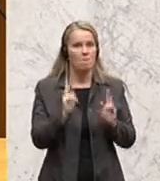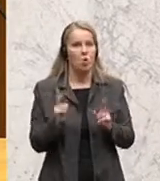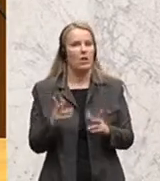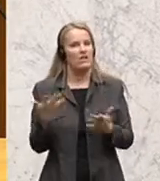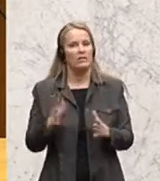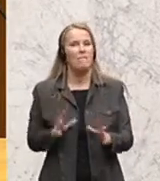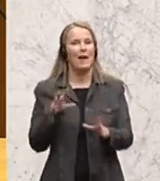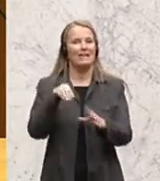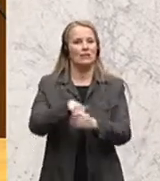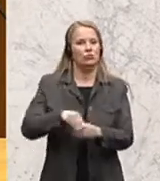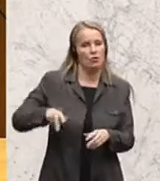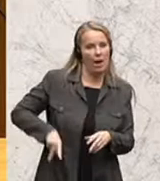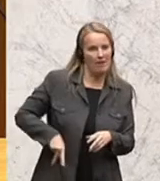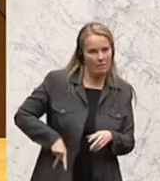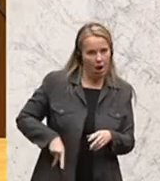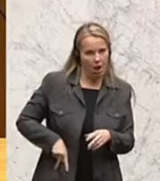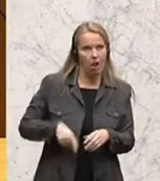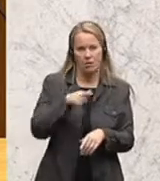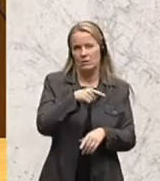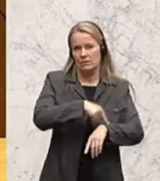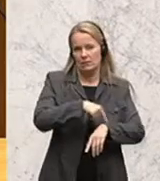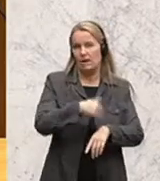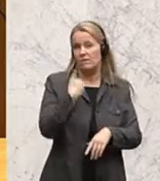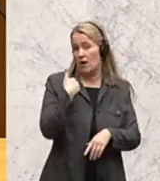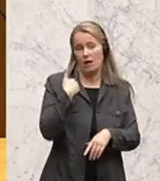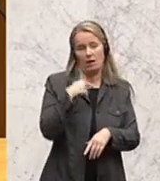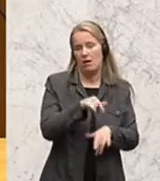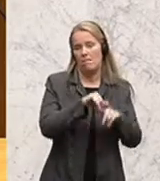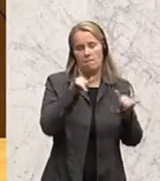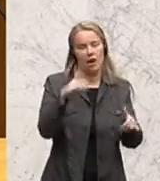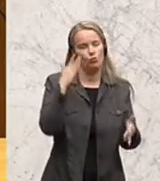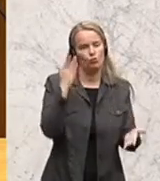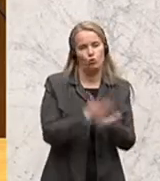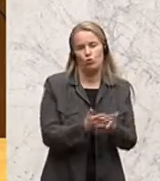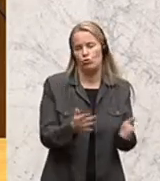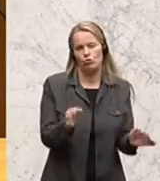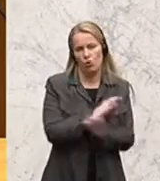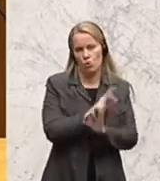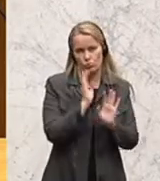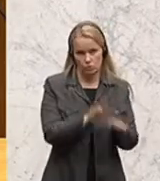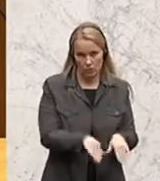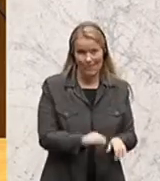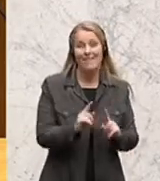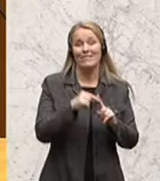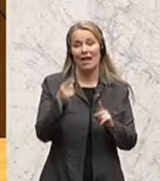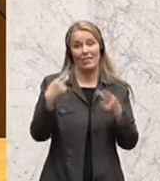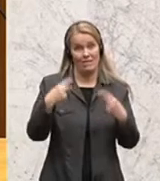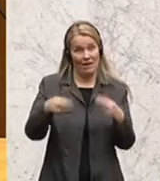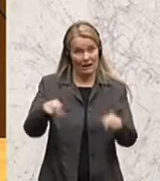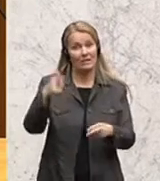Partizipationskapital, zu einem Zeitpunkt, als diese Bank bereits mausetot gewesen ist, geht dann weiter im